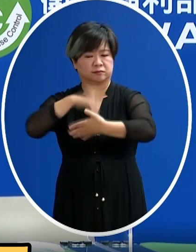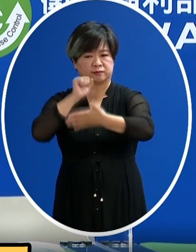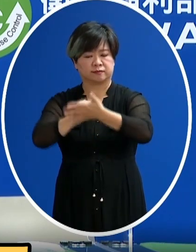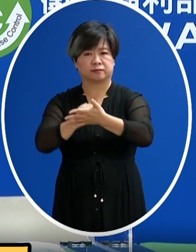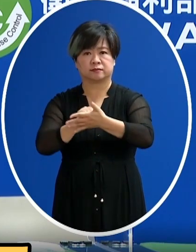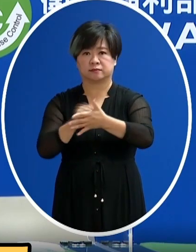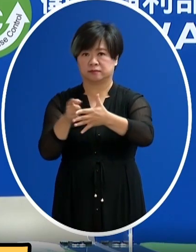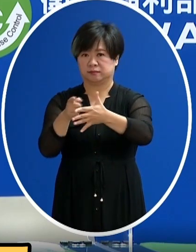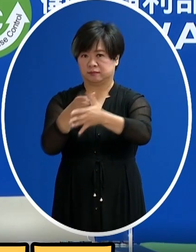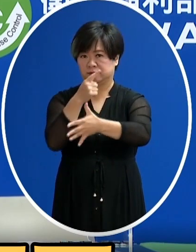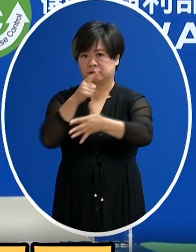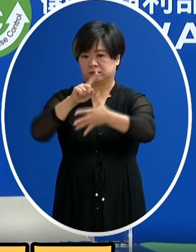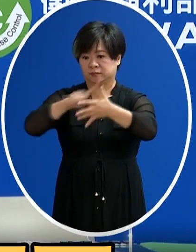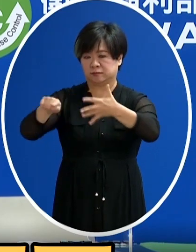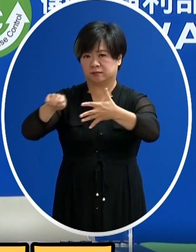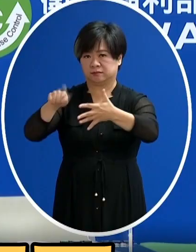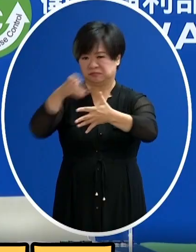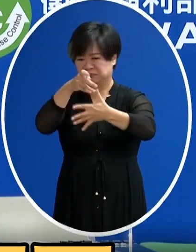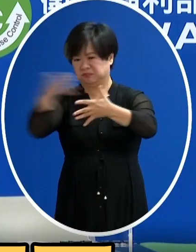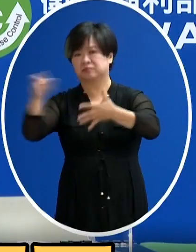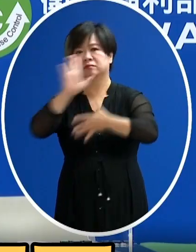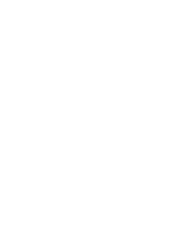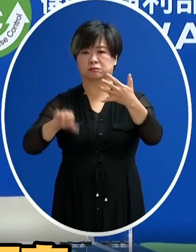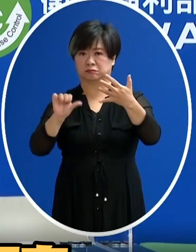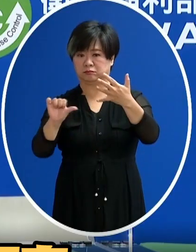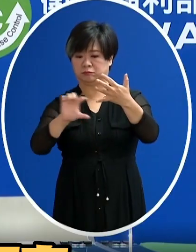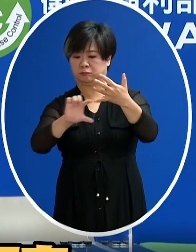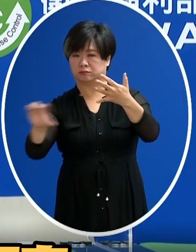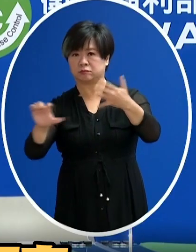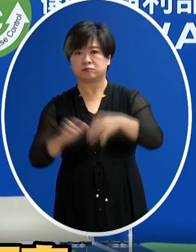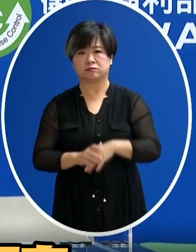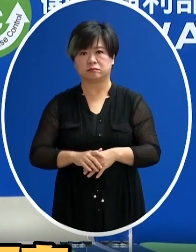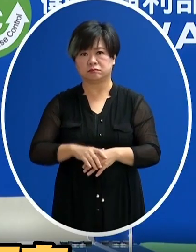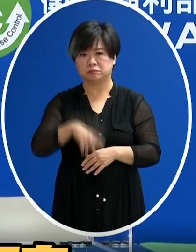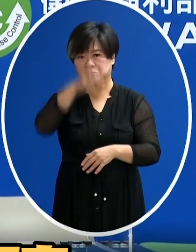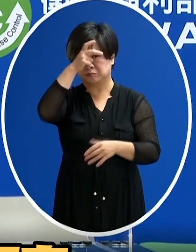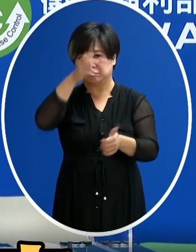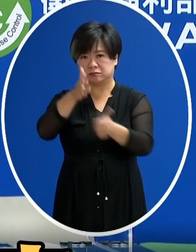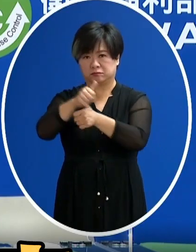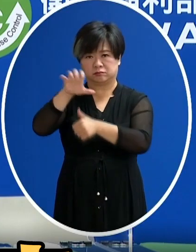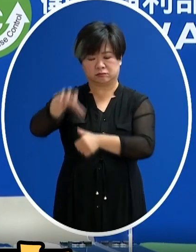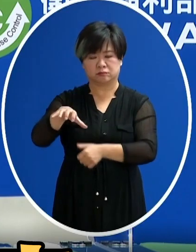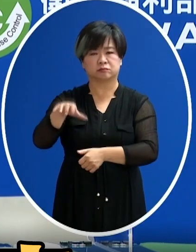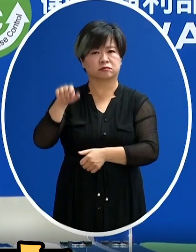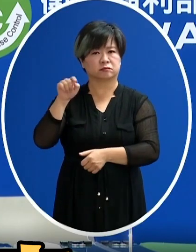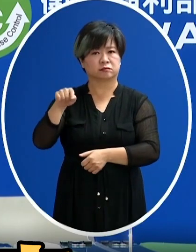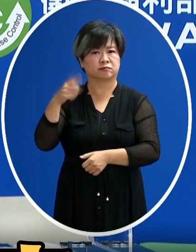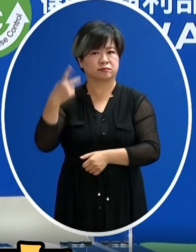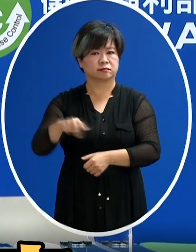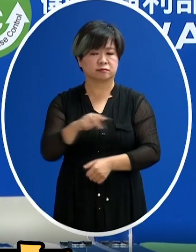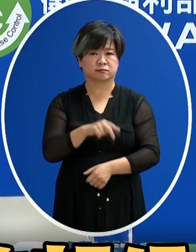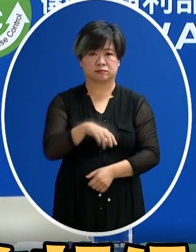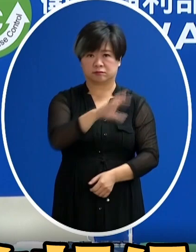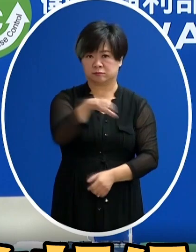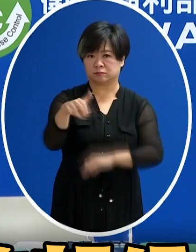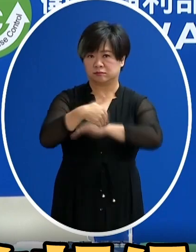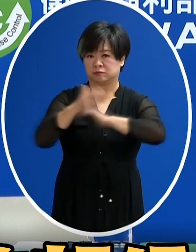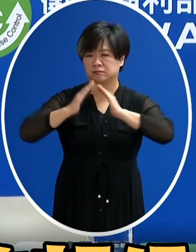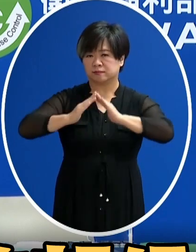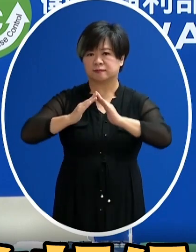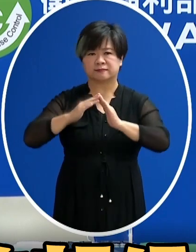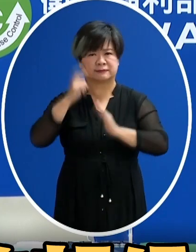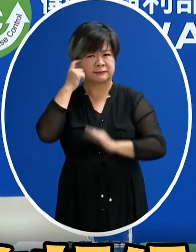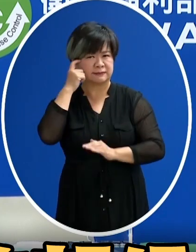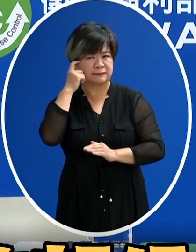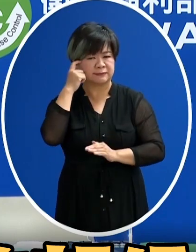个第一类、第二类的名册里面。警政署有特别请警政署在跟县市要重新因